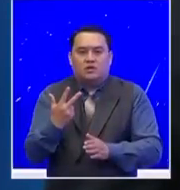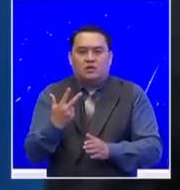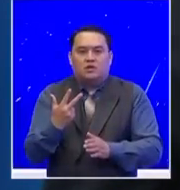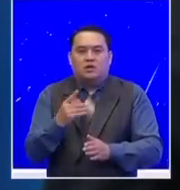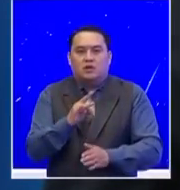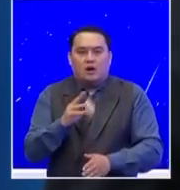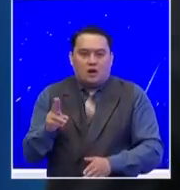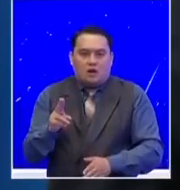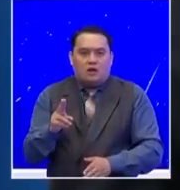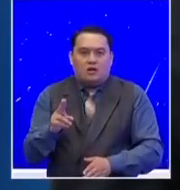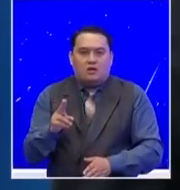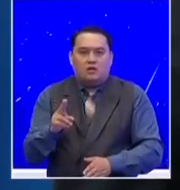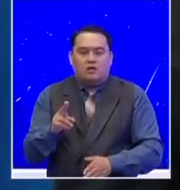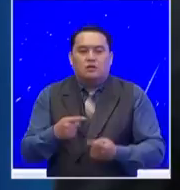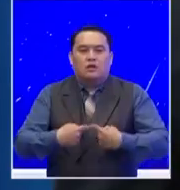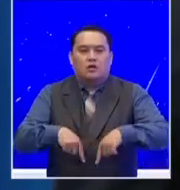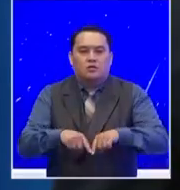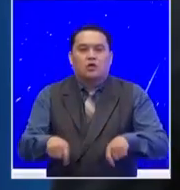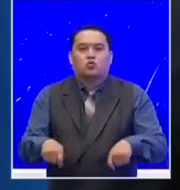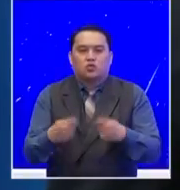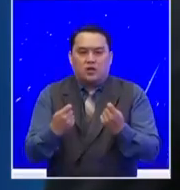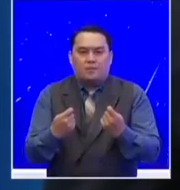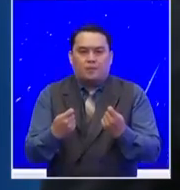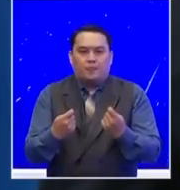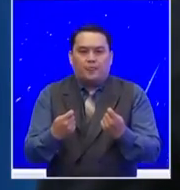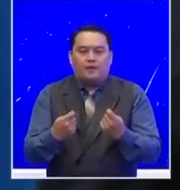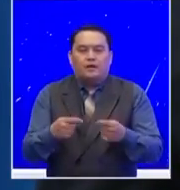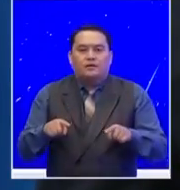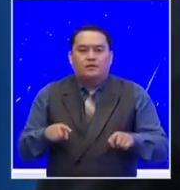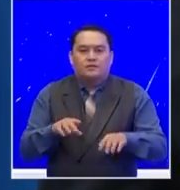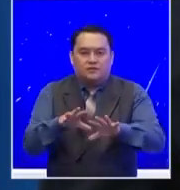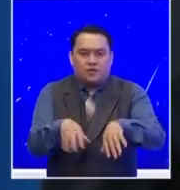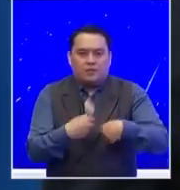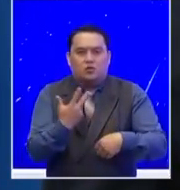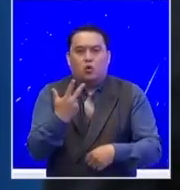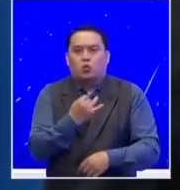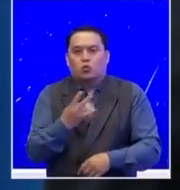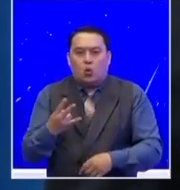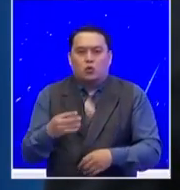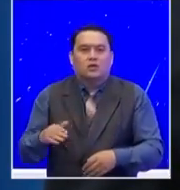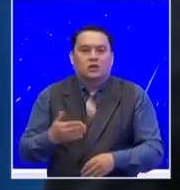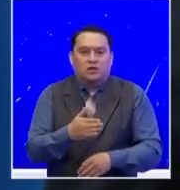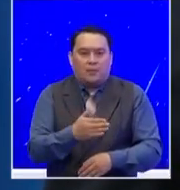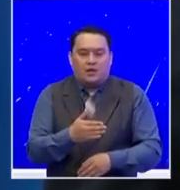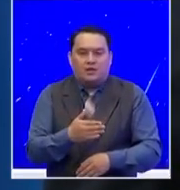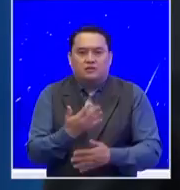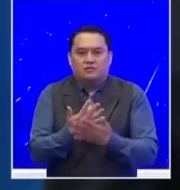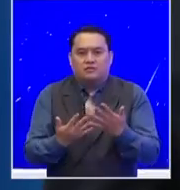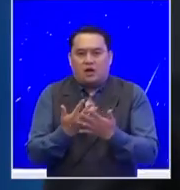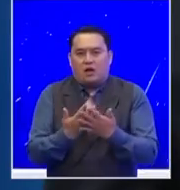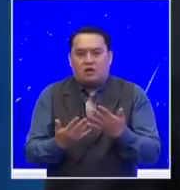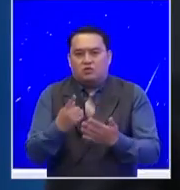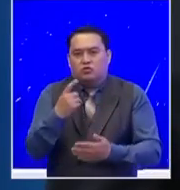Кодекса Республики Казахстан об административных правонарушениях. Изъято около 3 тонн рыбы, а также орудия преступления в